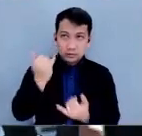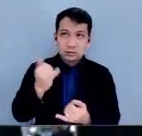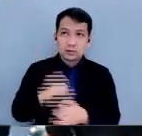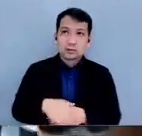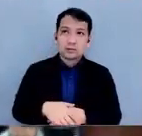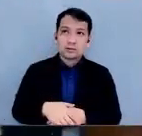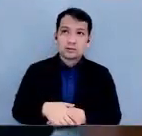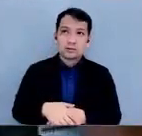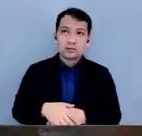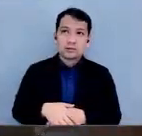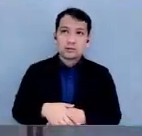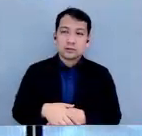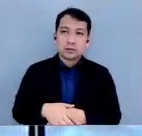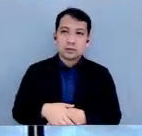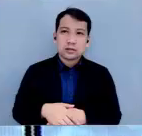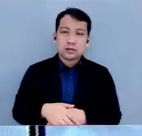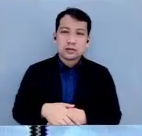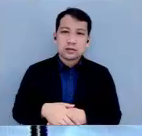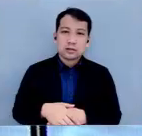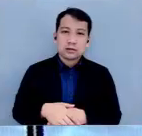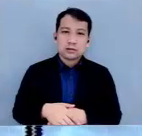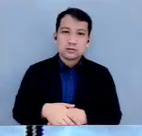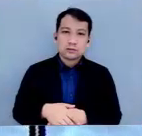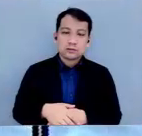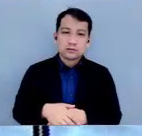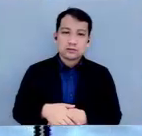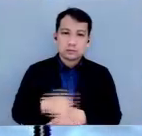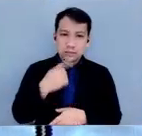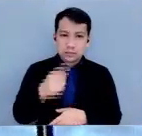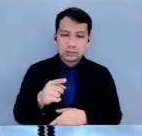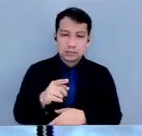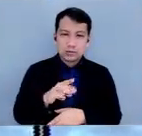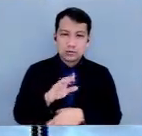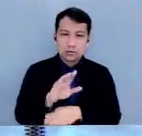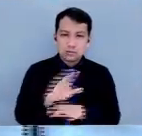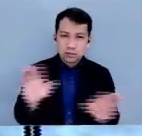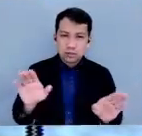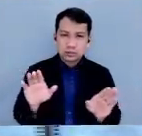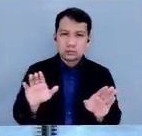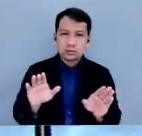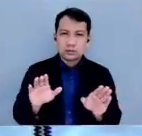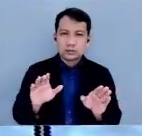na administrasyon. Ayaw pag-usba ang konstitusyon